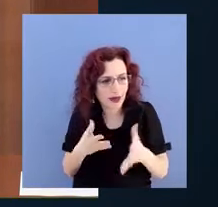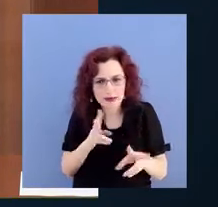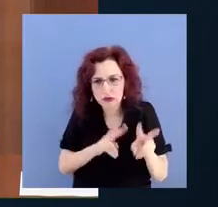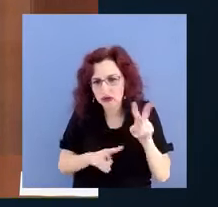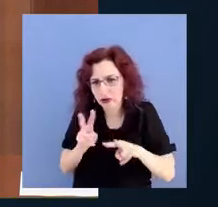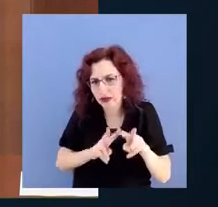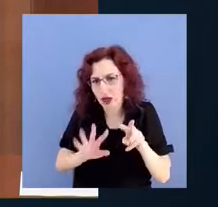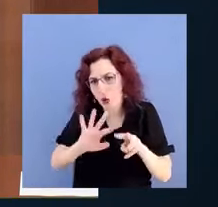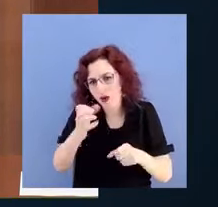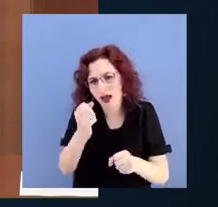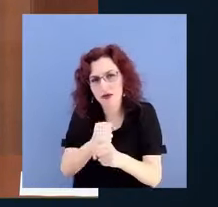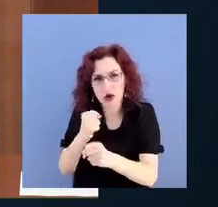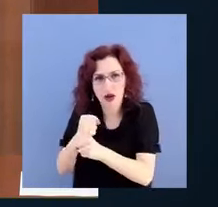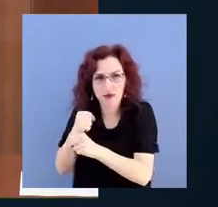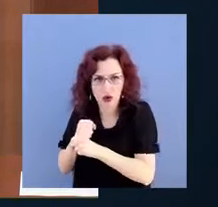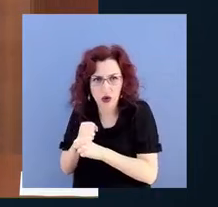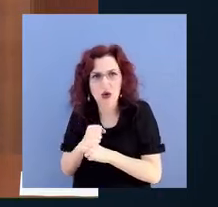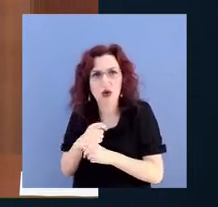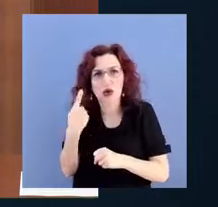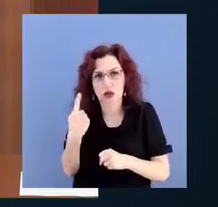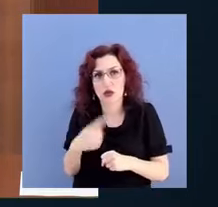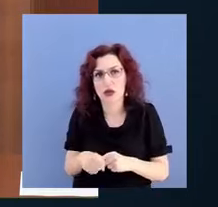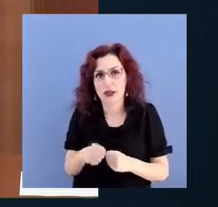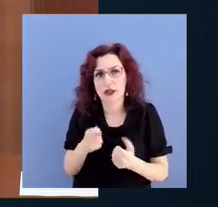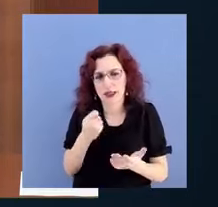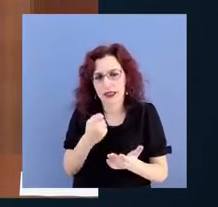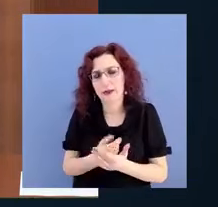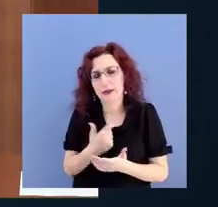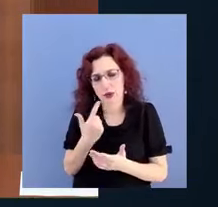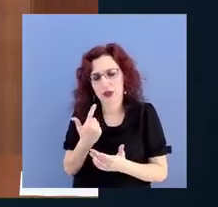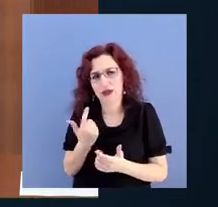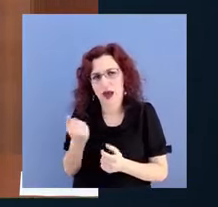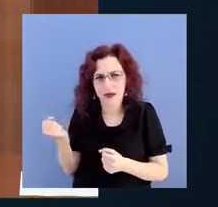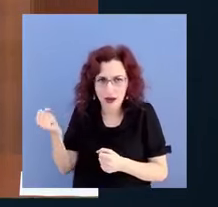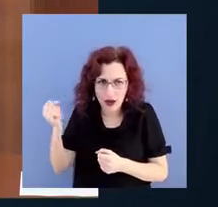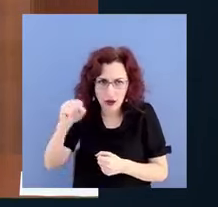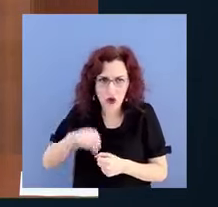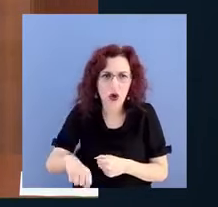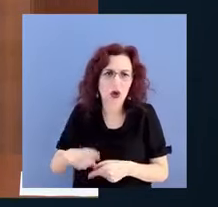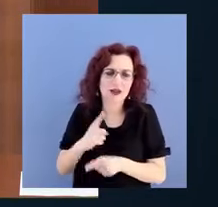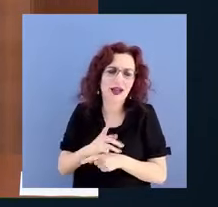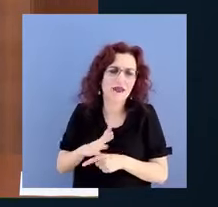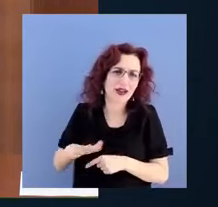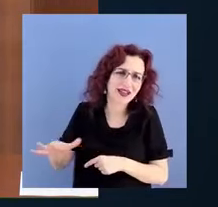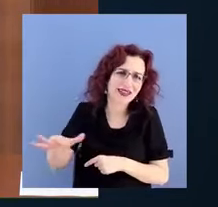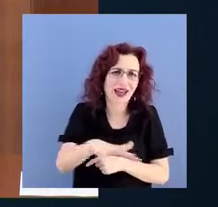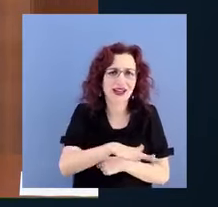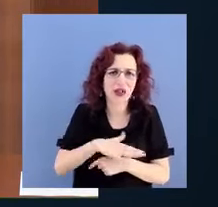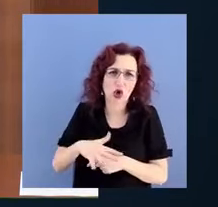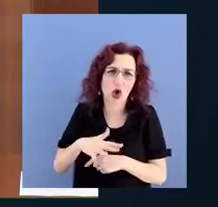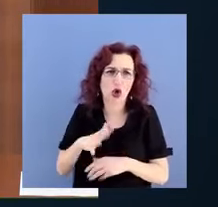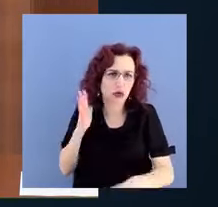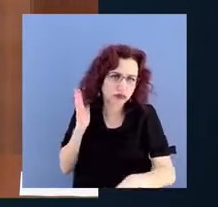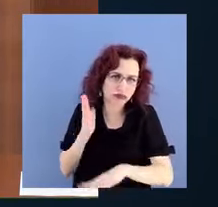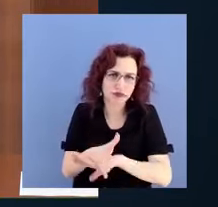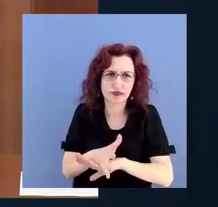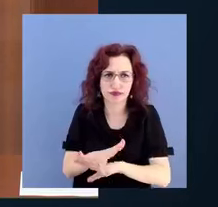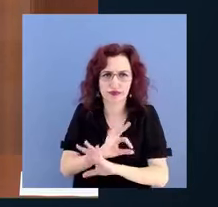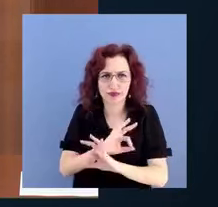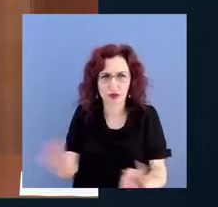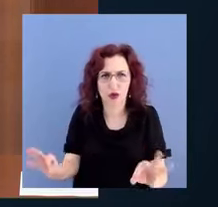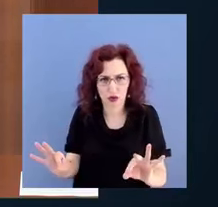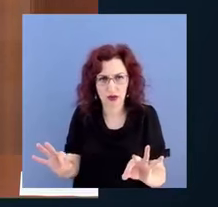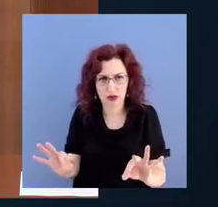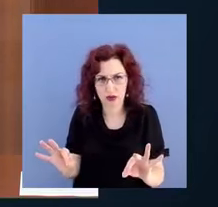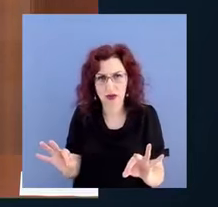fondamentale e quindi è fondamentale per l'ennesima volta il fatto che si scenda sul territorio qui sarà importante anche la collaborazione